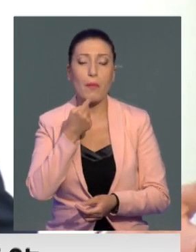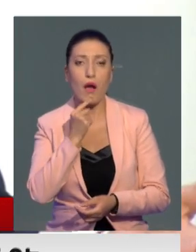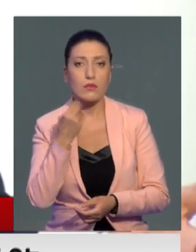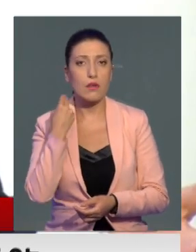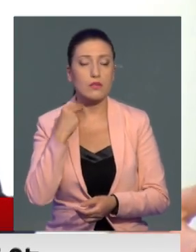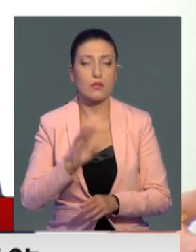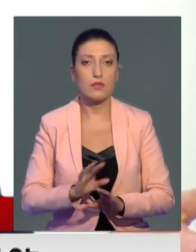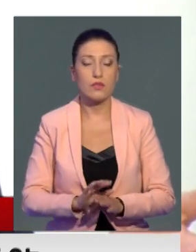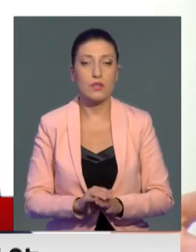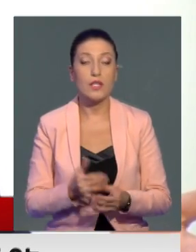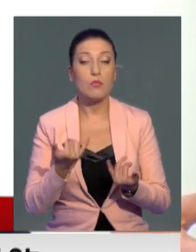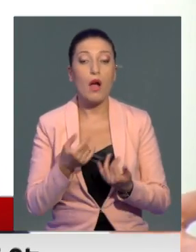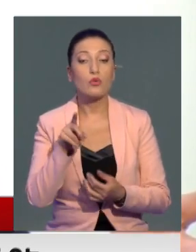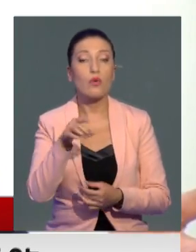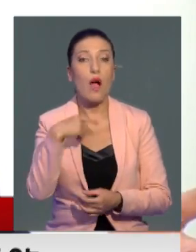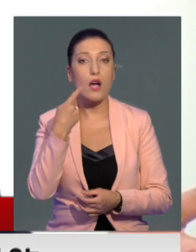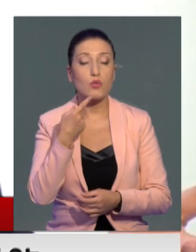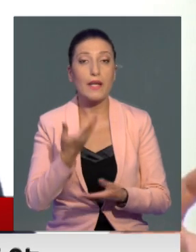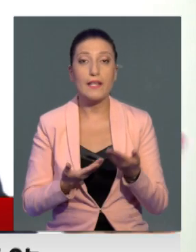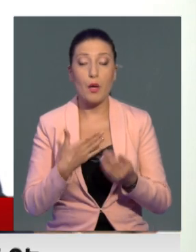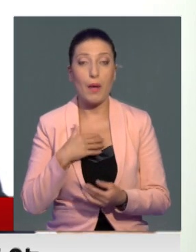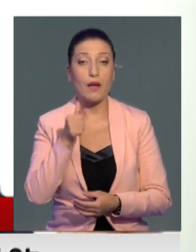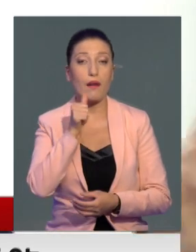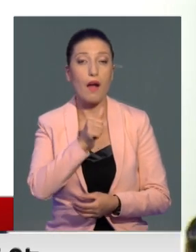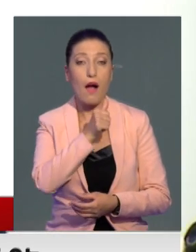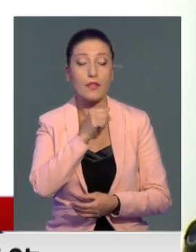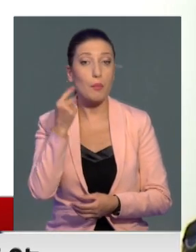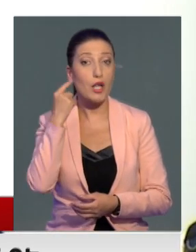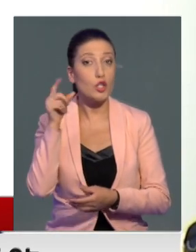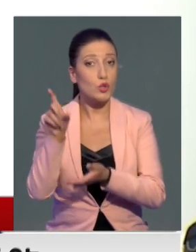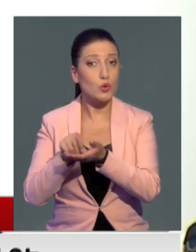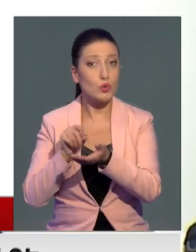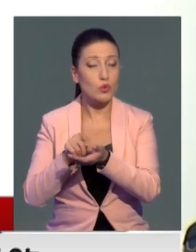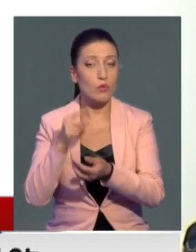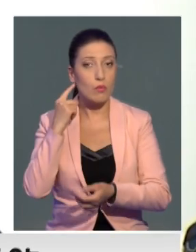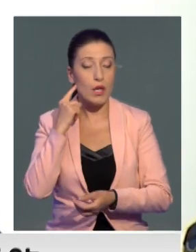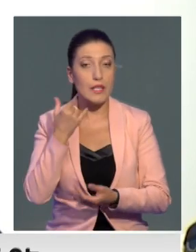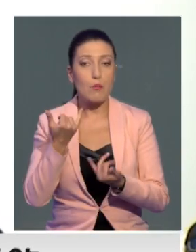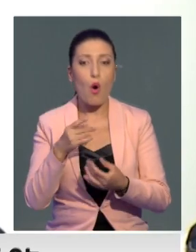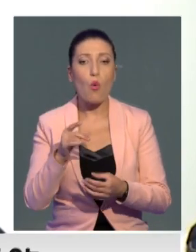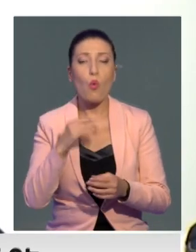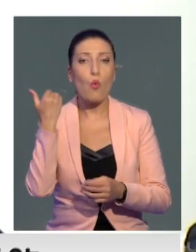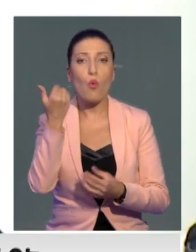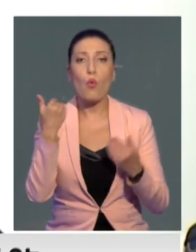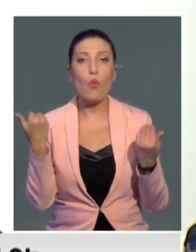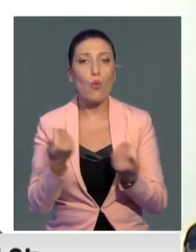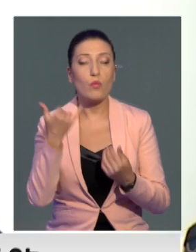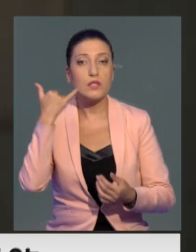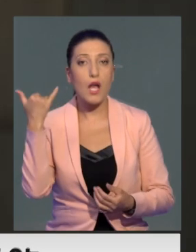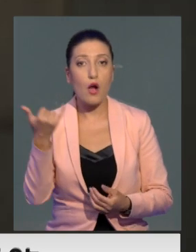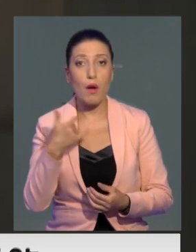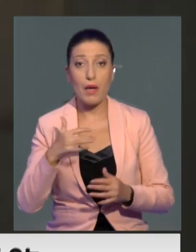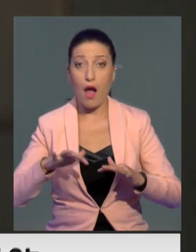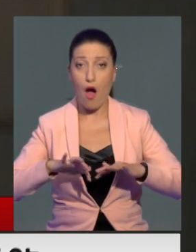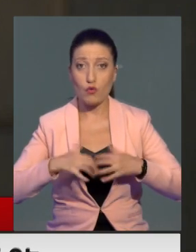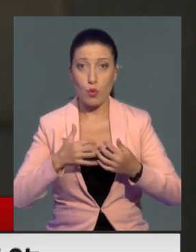Հիմա դուք ասում եք, որ եթե մենք այն գաղտնալսում ենք, պետք է ում ինքը զանգում է, իրան միանգամից ավտոմատ չգաղտնալսենք, հա։